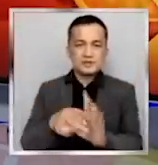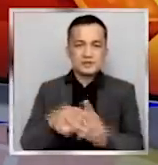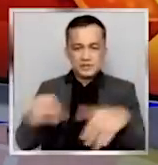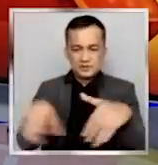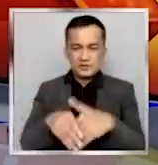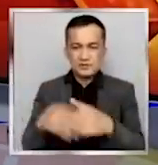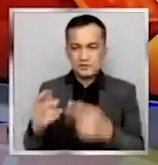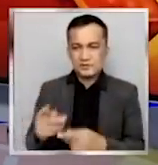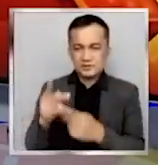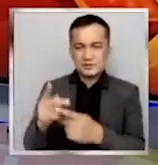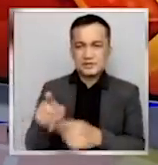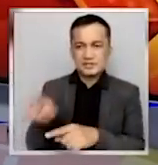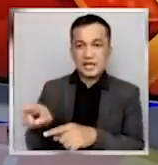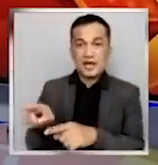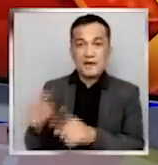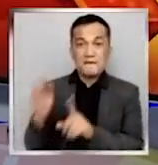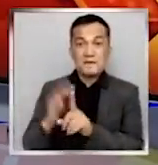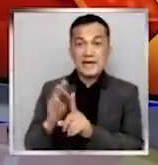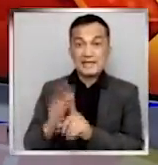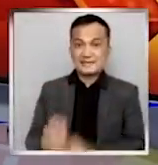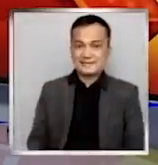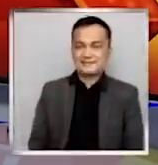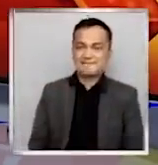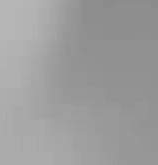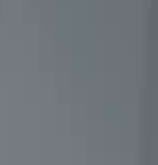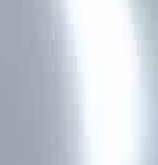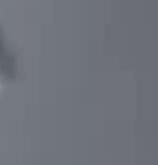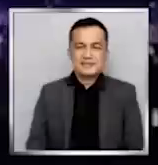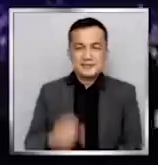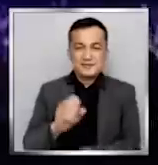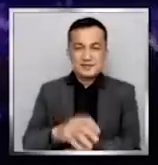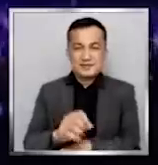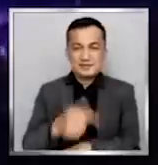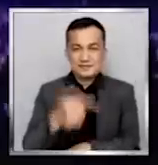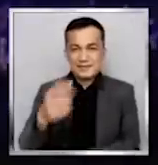ng isang fan. Makichika kay Katatibayan!